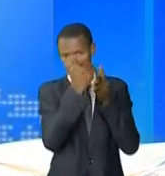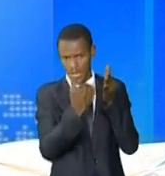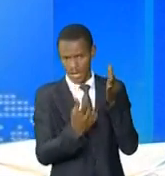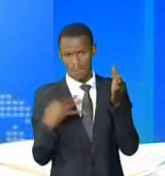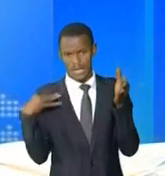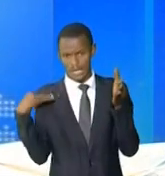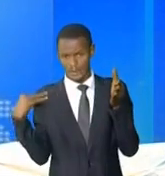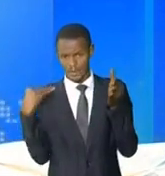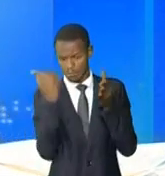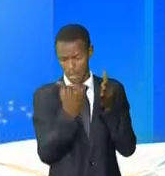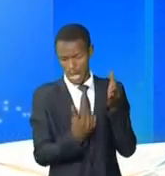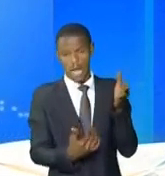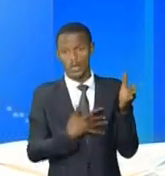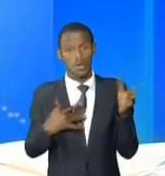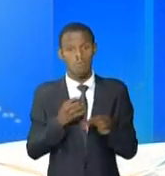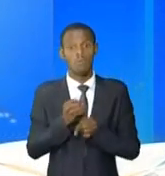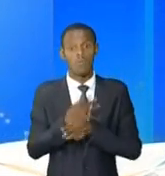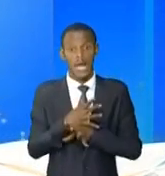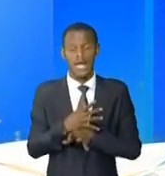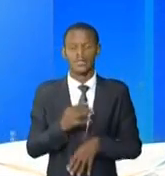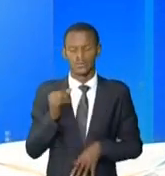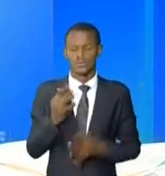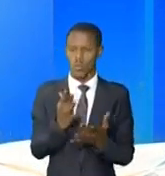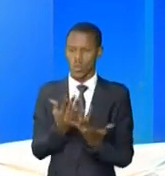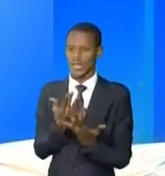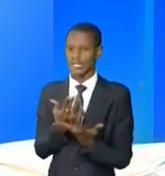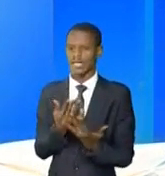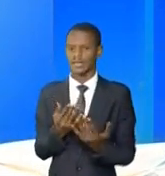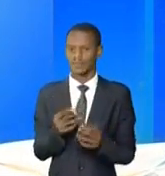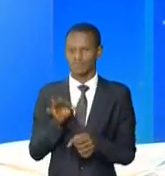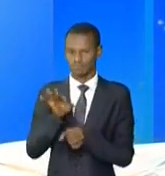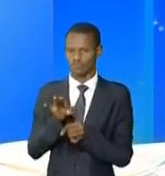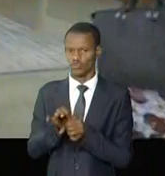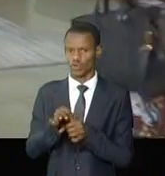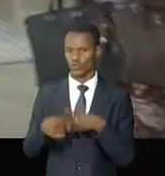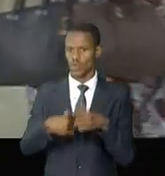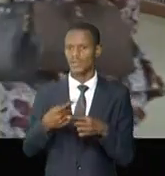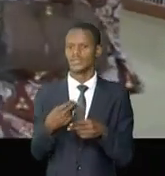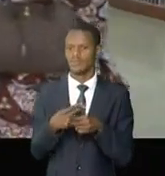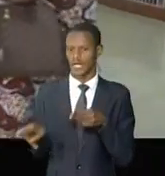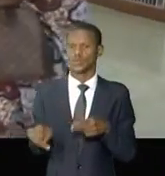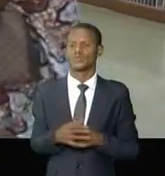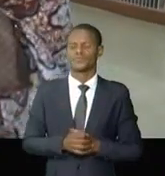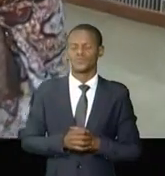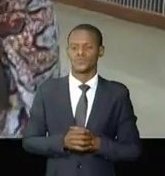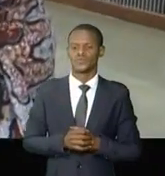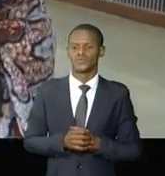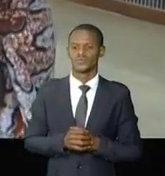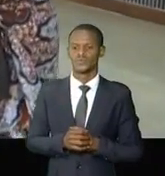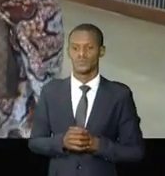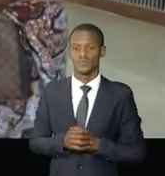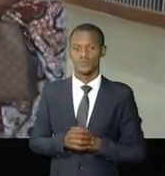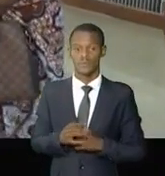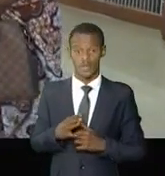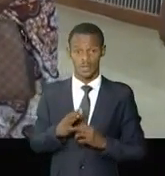des candidats et l'élection des bureaux définitifs. Berthe Mkoko et Christian Tako. La commission spéciale chargée de l'examen